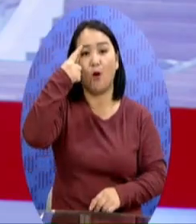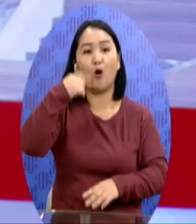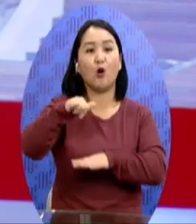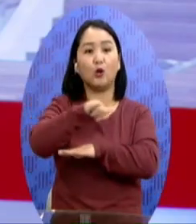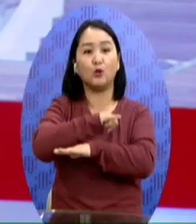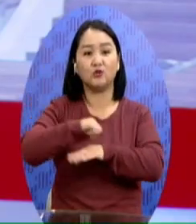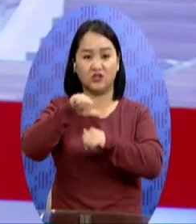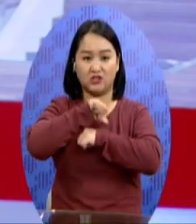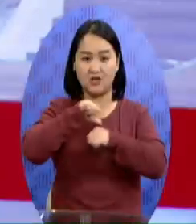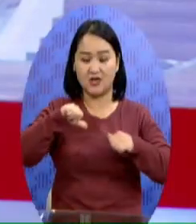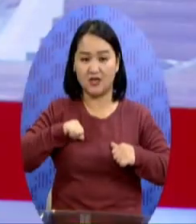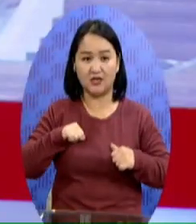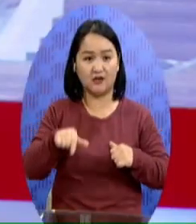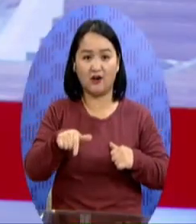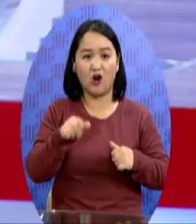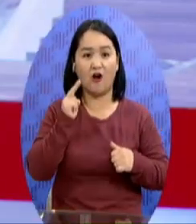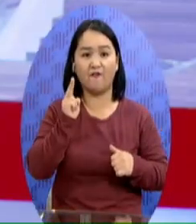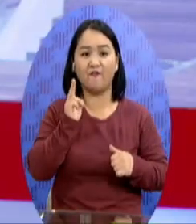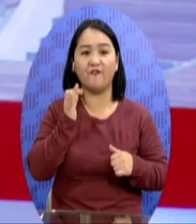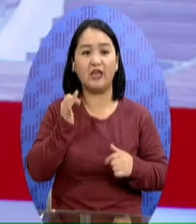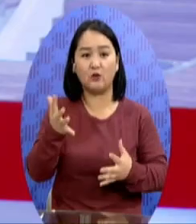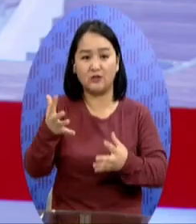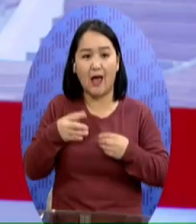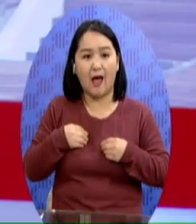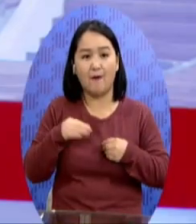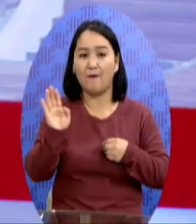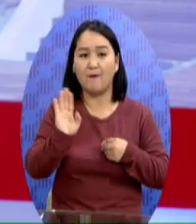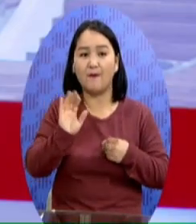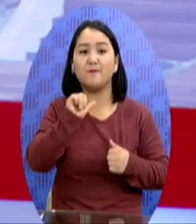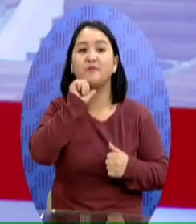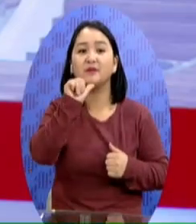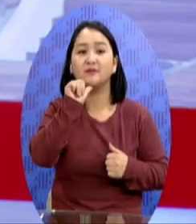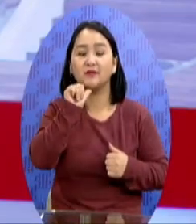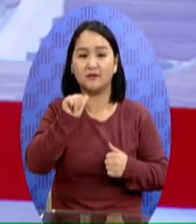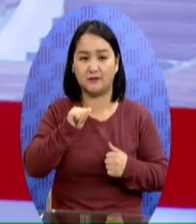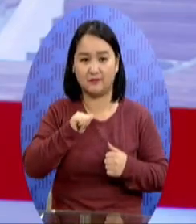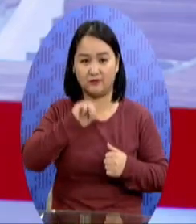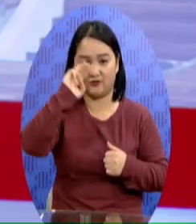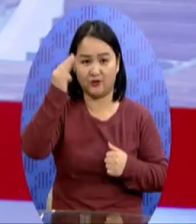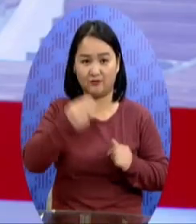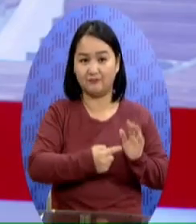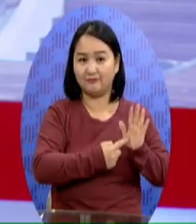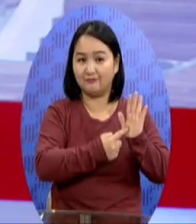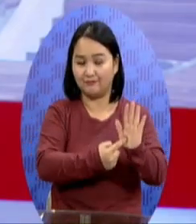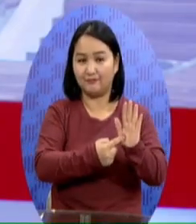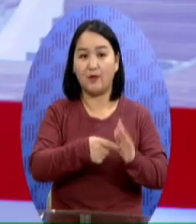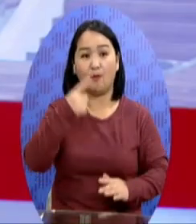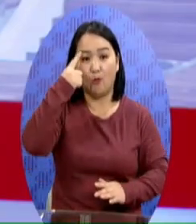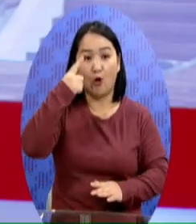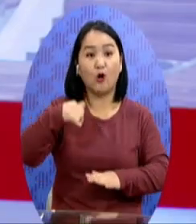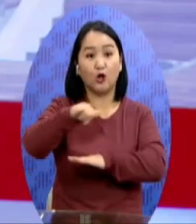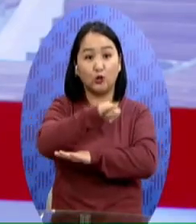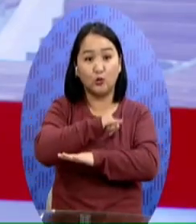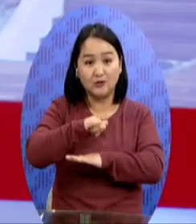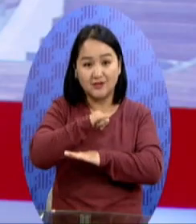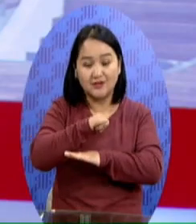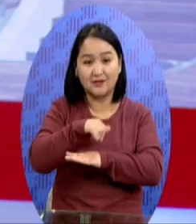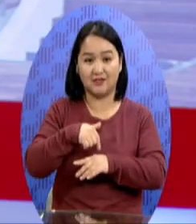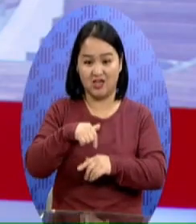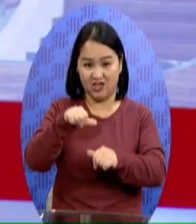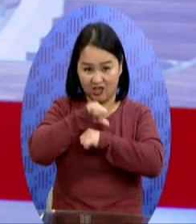коронавирусаар халдварлаагүй болохыг тус яамд мэдээлжээ. За их сурвалжаас нэгтлсэн мэдээллээр Монгол улсын иргэн халдвар аваагүй харин халдвар авсан хүнтэй